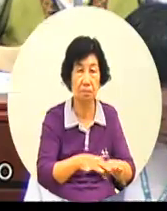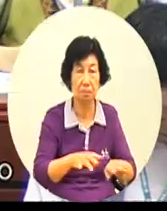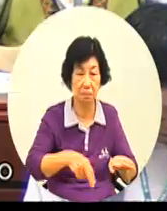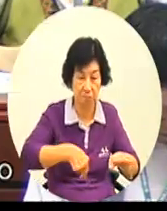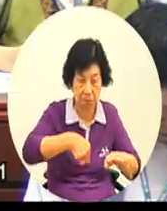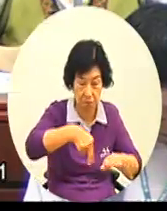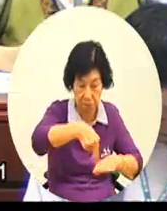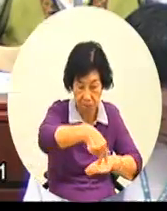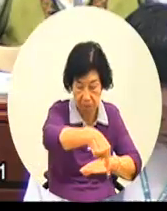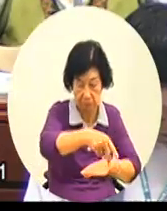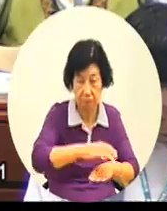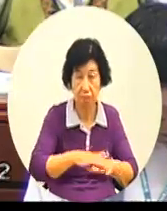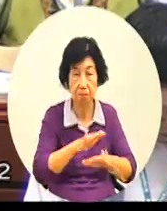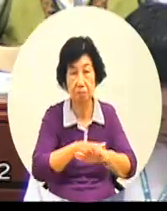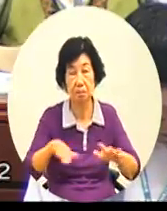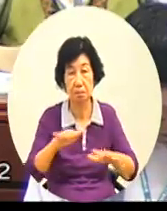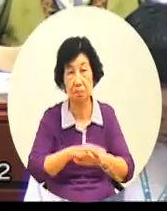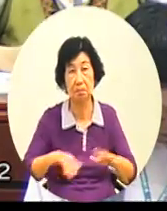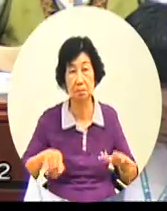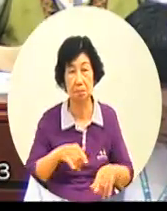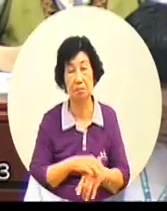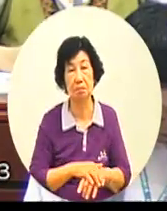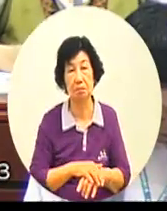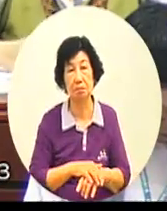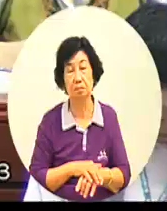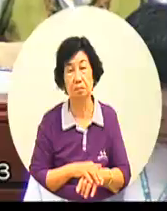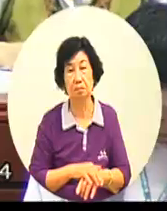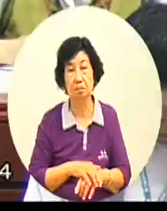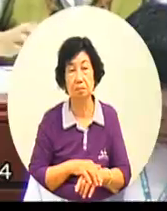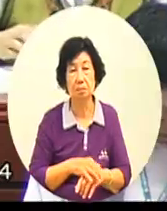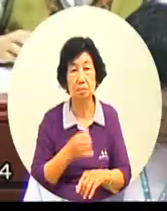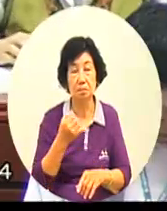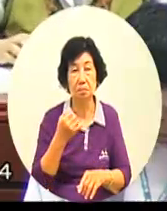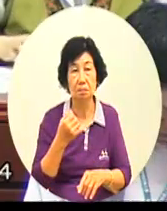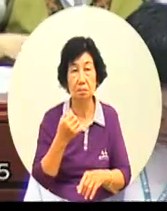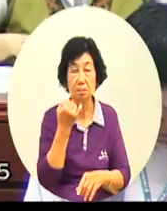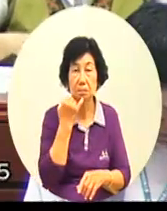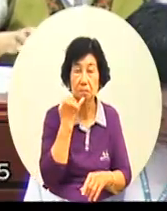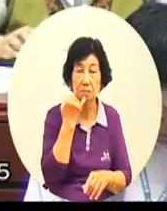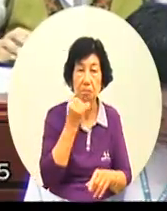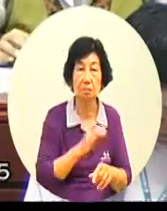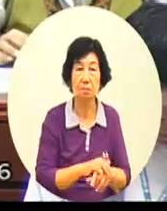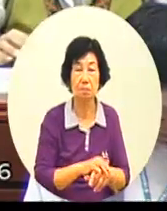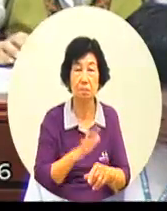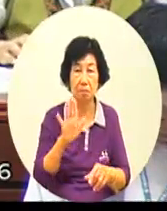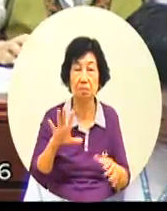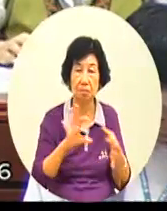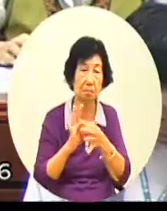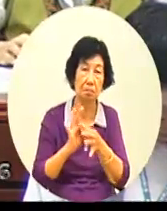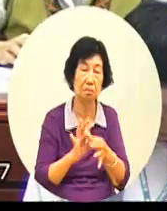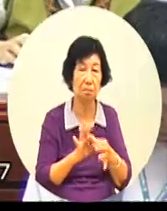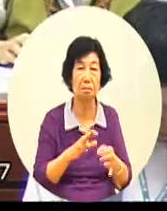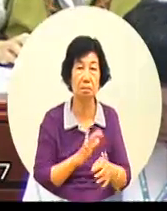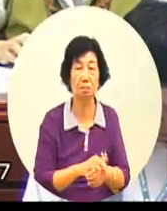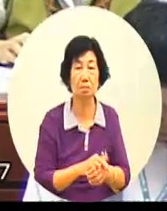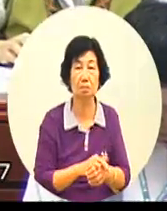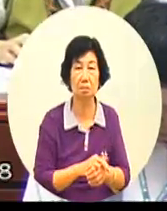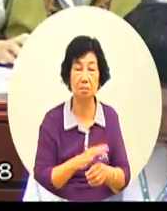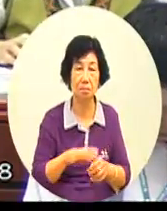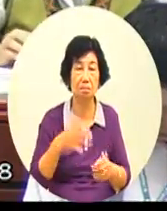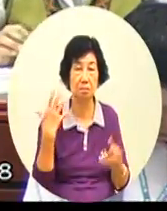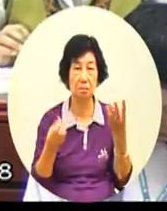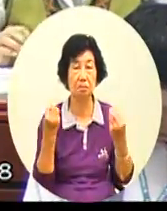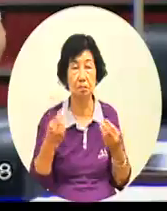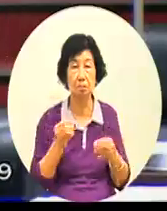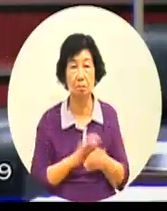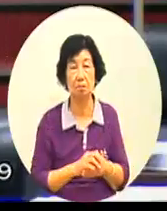个我会再办理。现刊我跟同仁再看看是不是可以用 相关的经费来去做。 我不知道你以